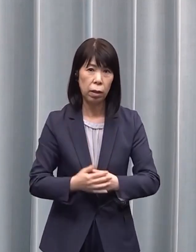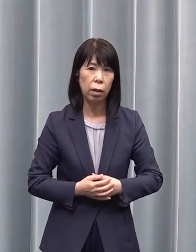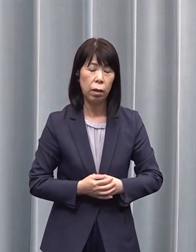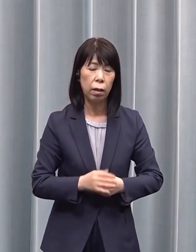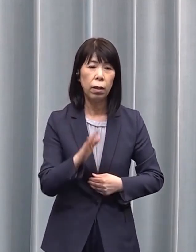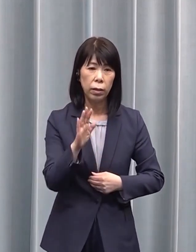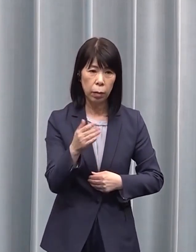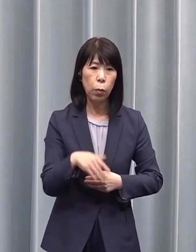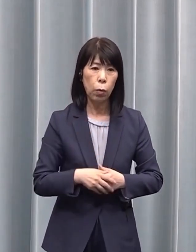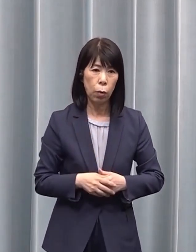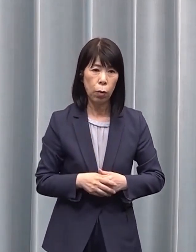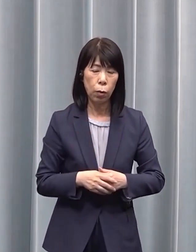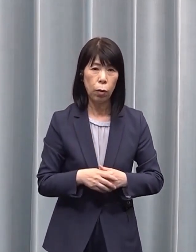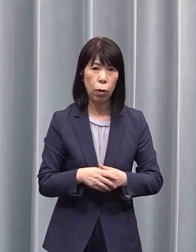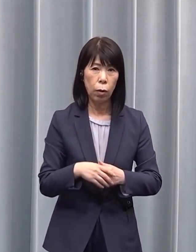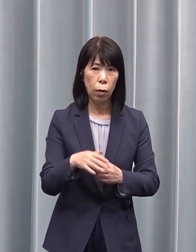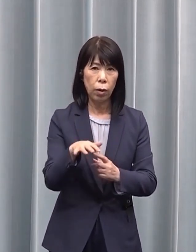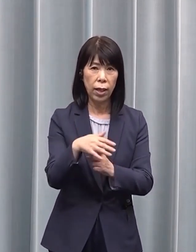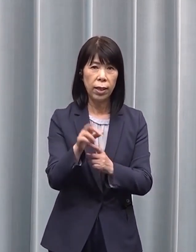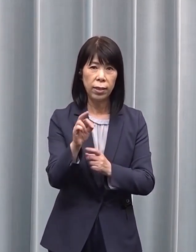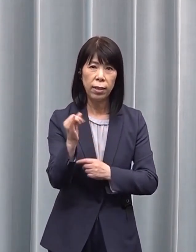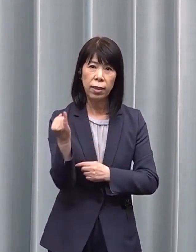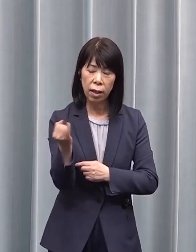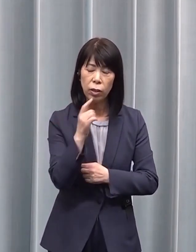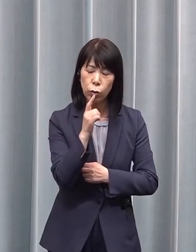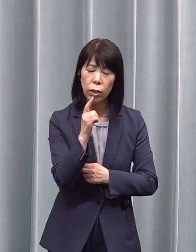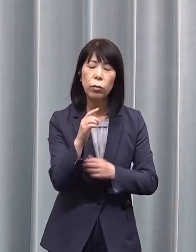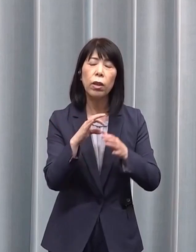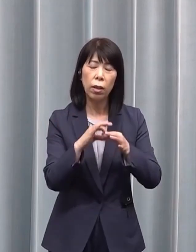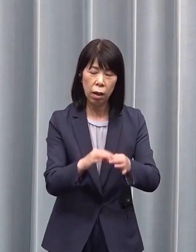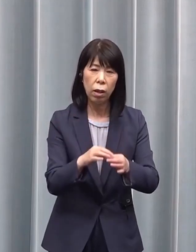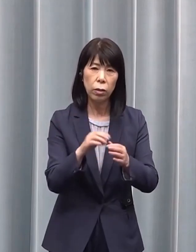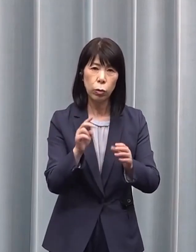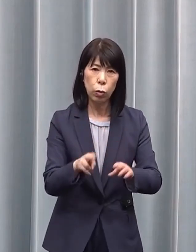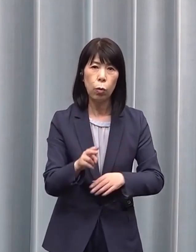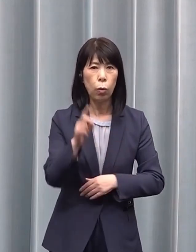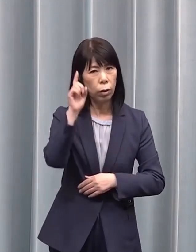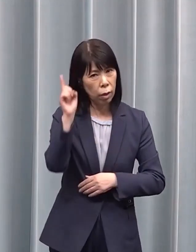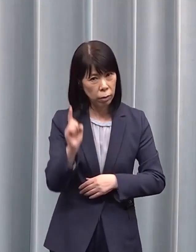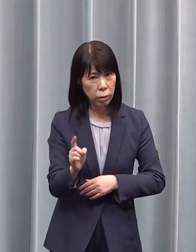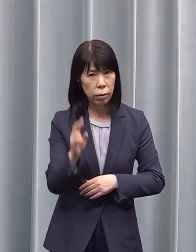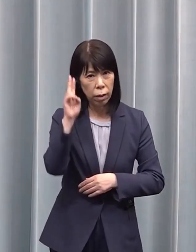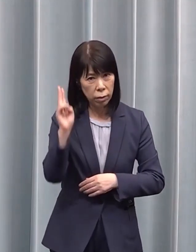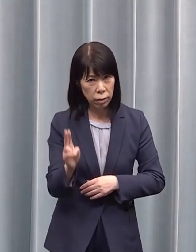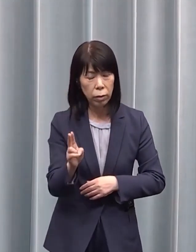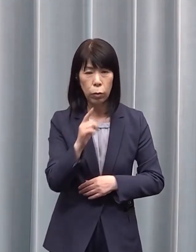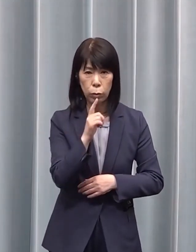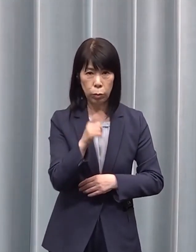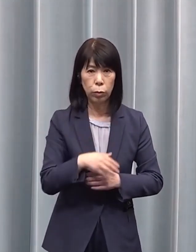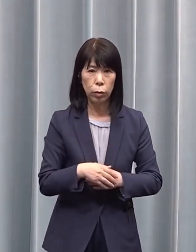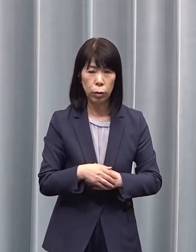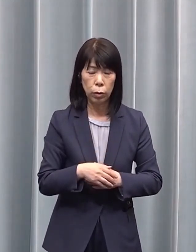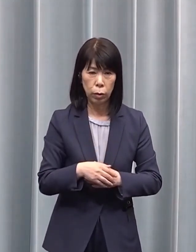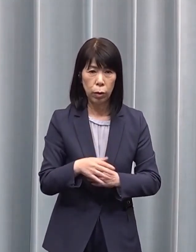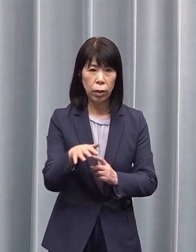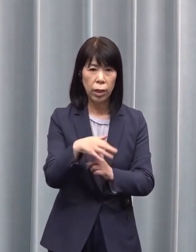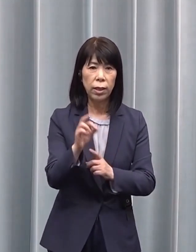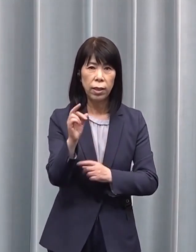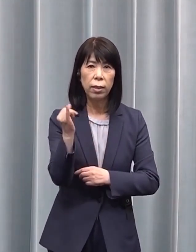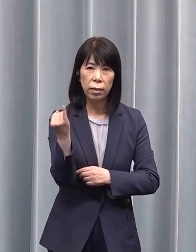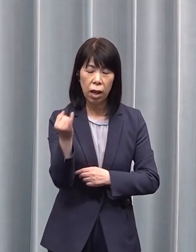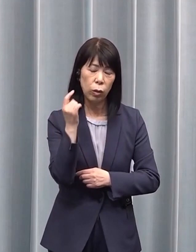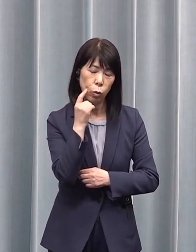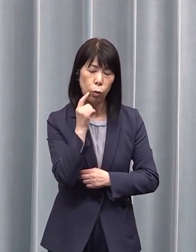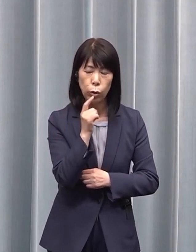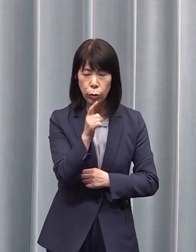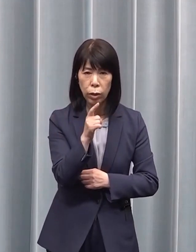う言ってんだからそうじゃないかと思うと、細かい一人一人の統計を取ってないから我々としては柳瀬さんが嘘をついて思ってないというね、